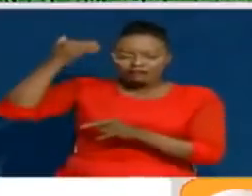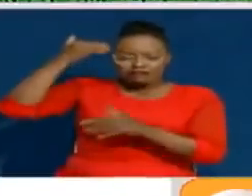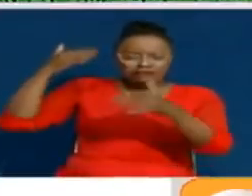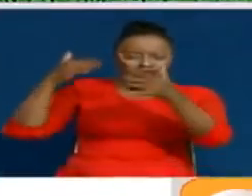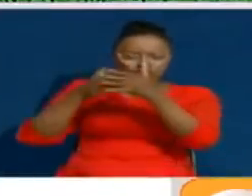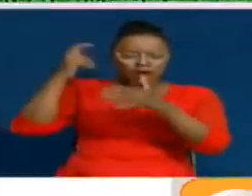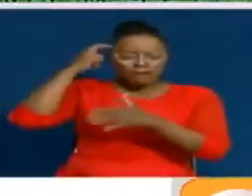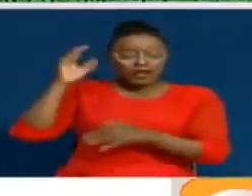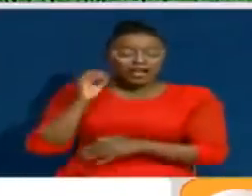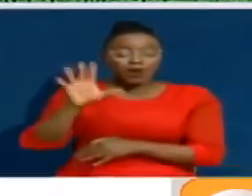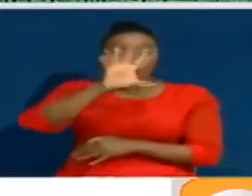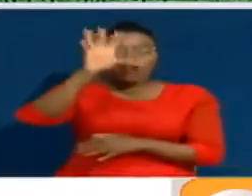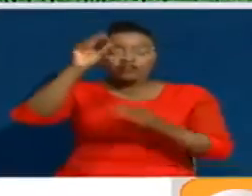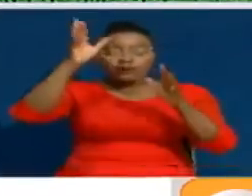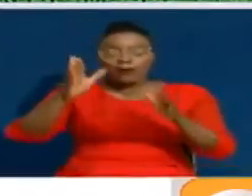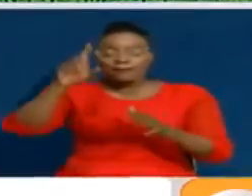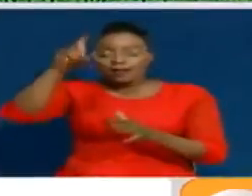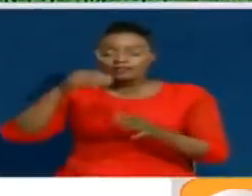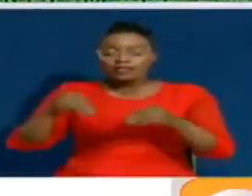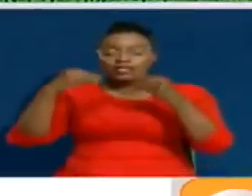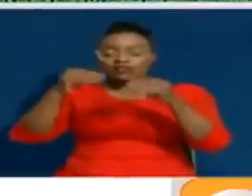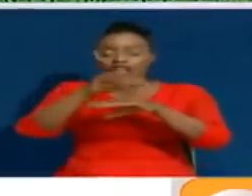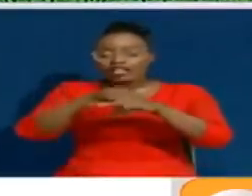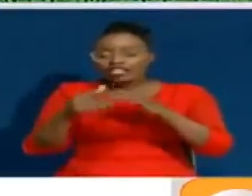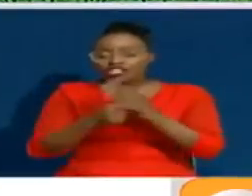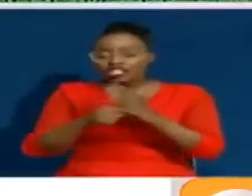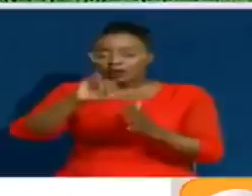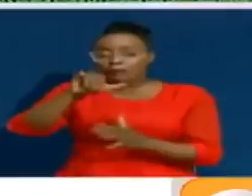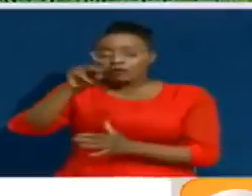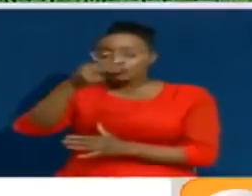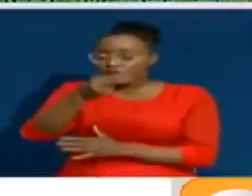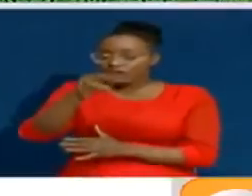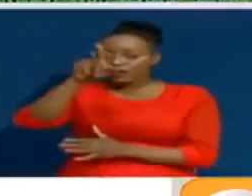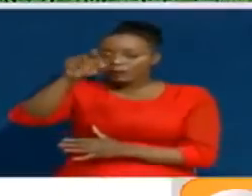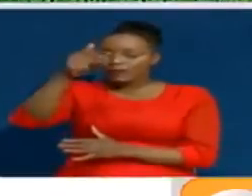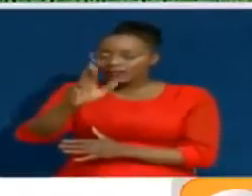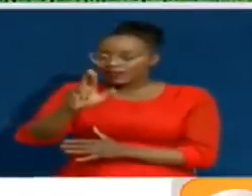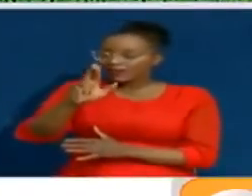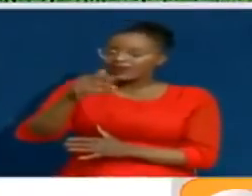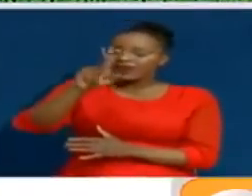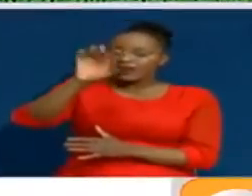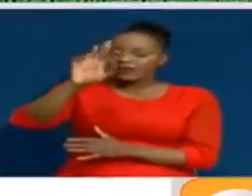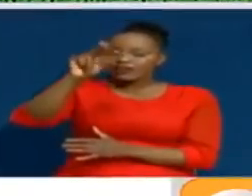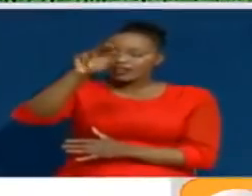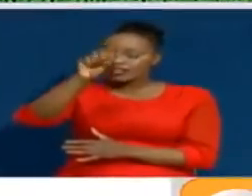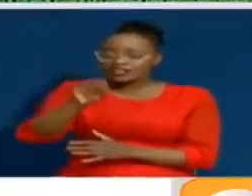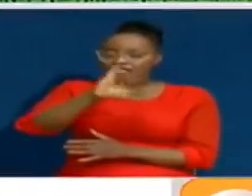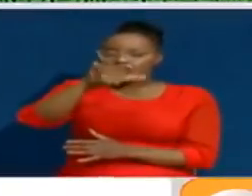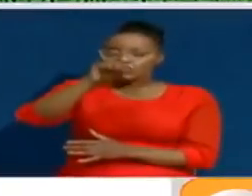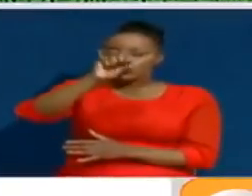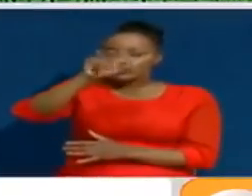zetu. Hata Mwafrika lazima awe na jina la kizungu. John, Peter, Francis,